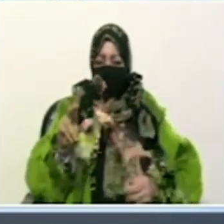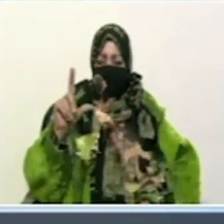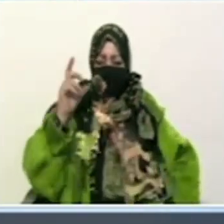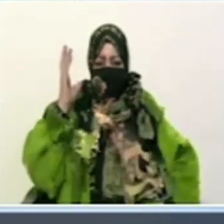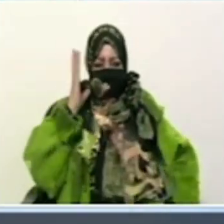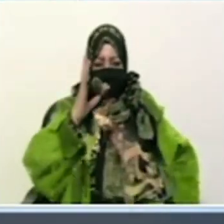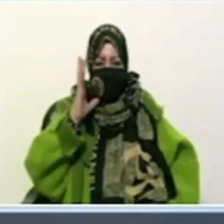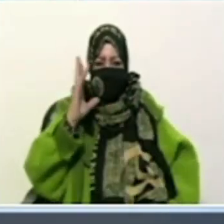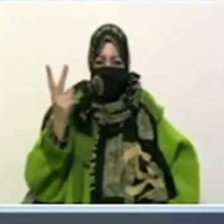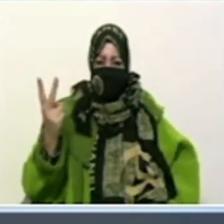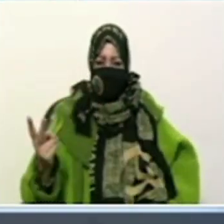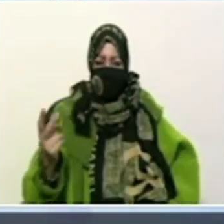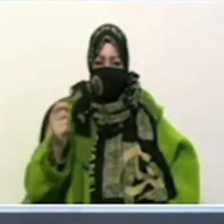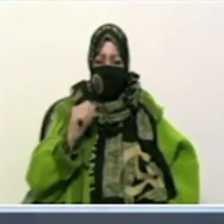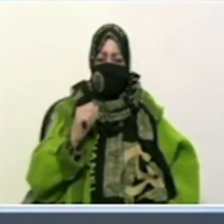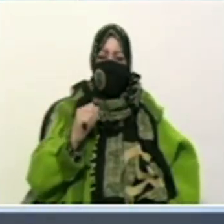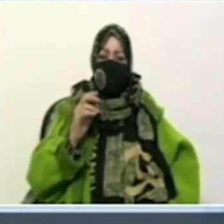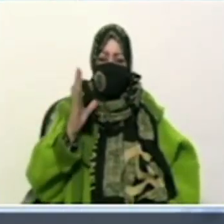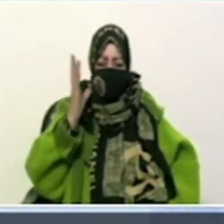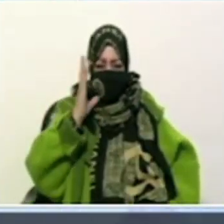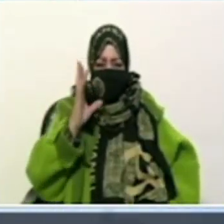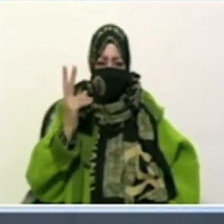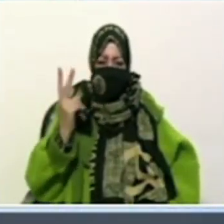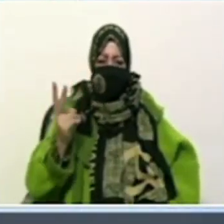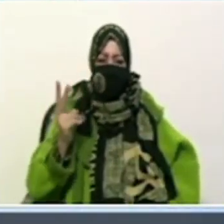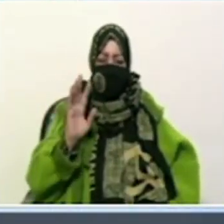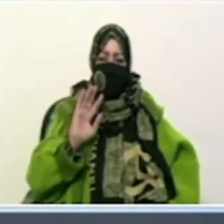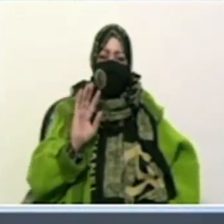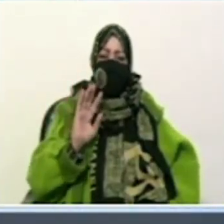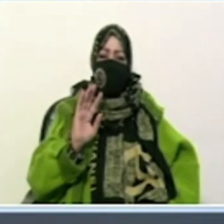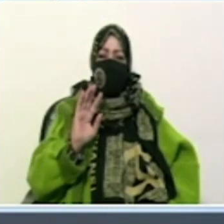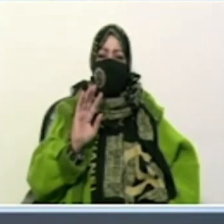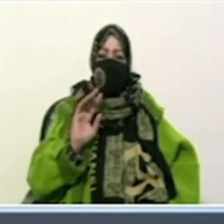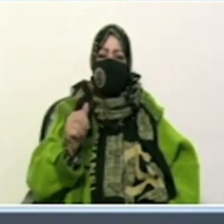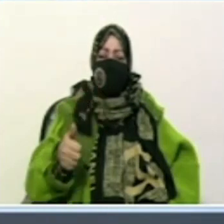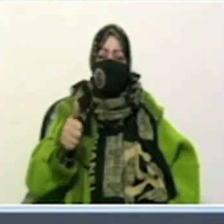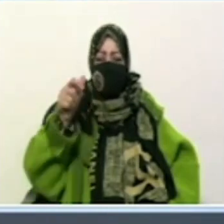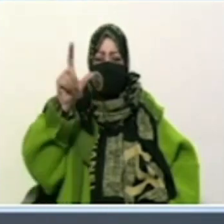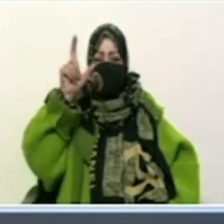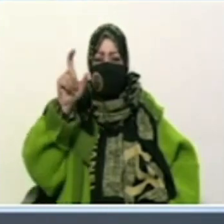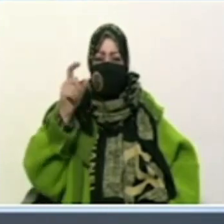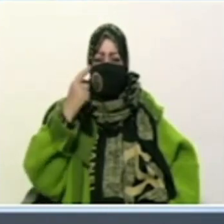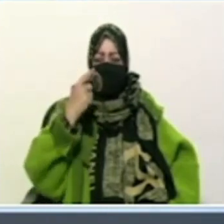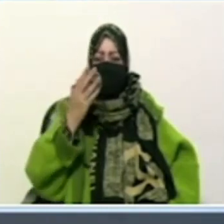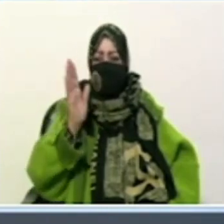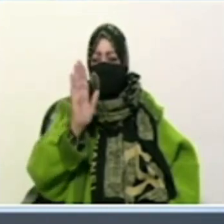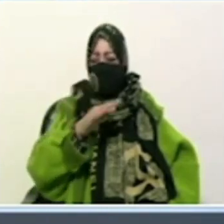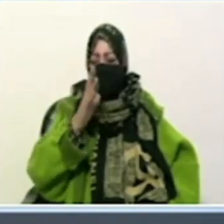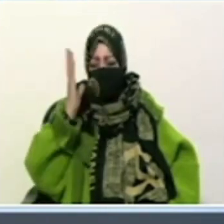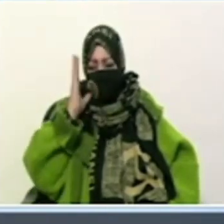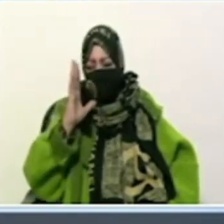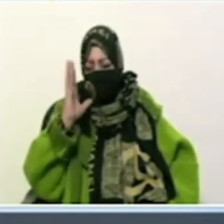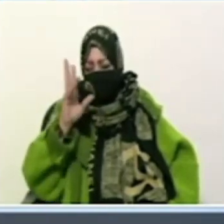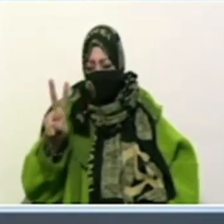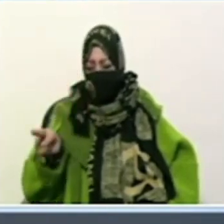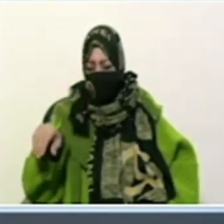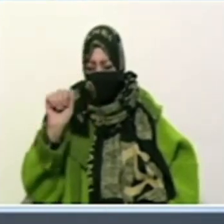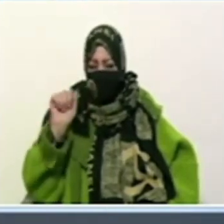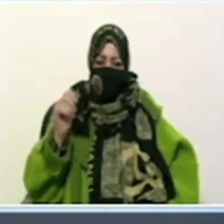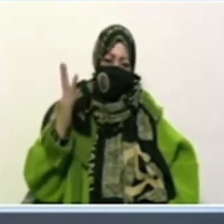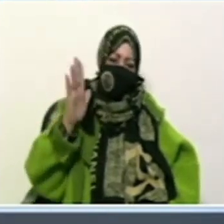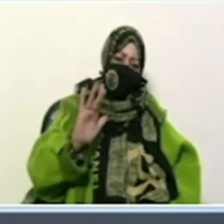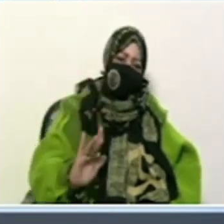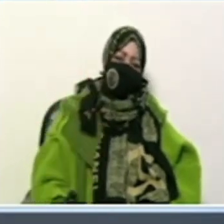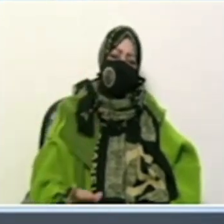وهذا يعني الأولى هو تقديم الصلاة على الدرس، فيصلي تحية المسجد إذا لم